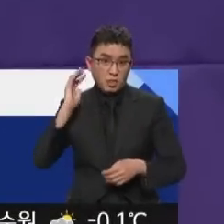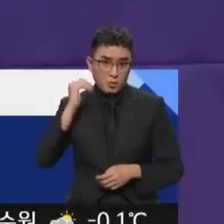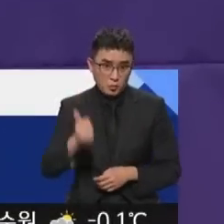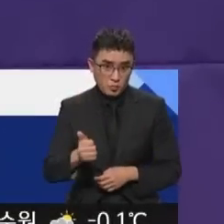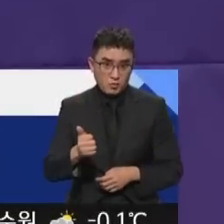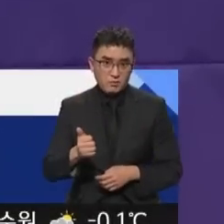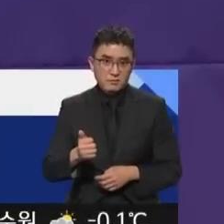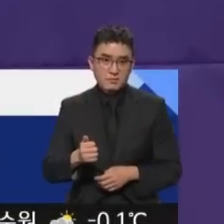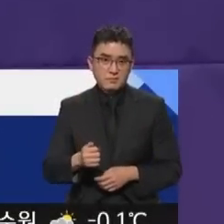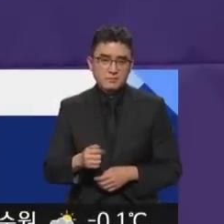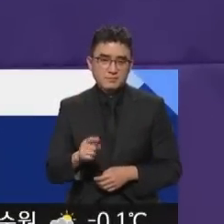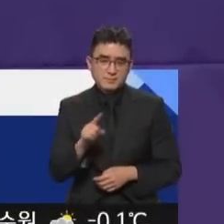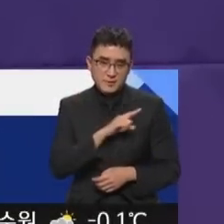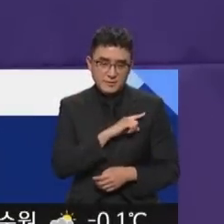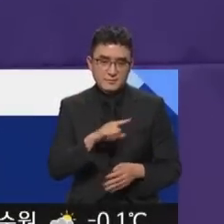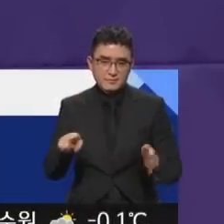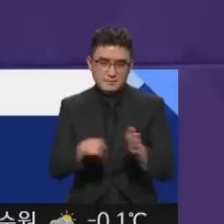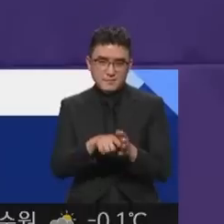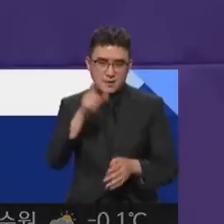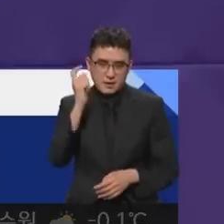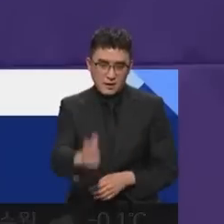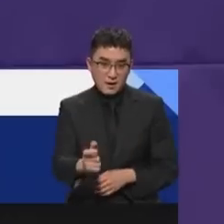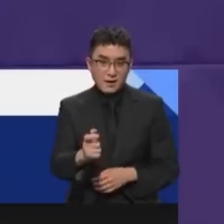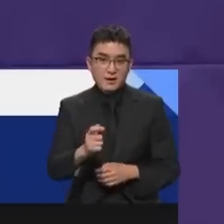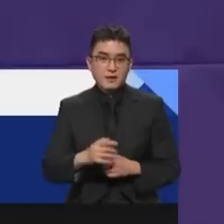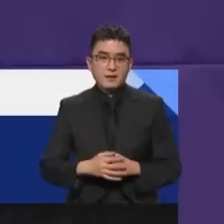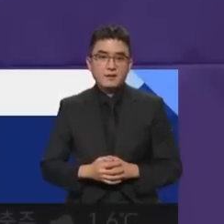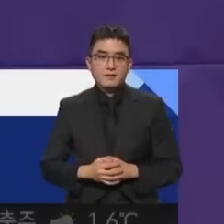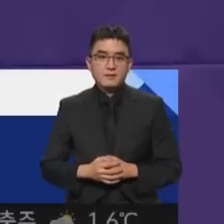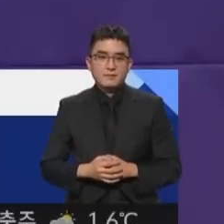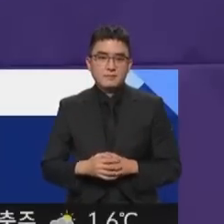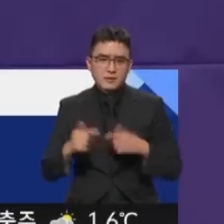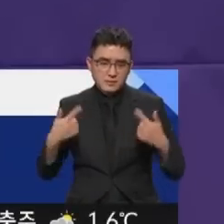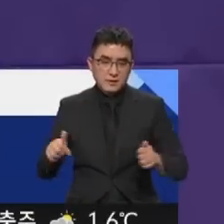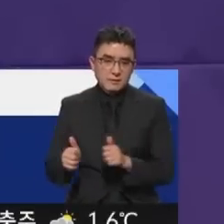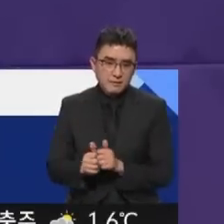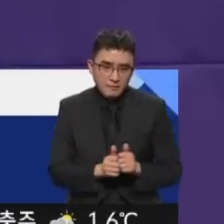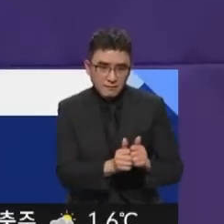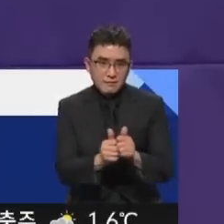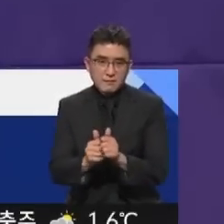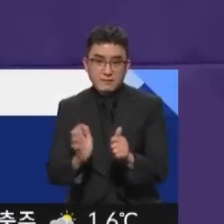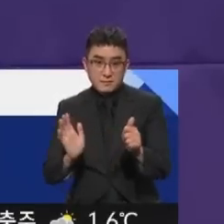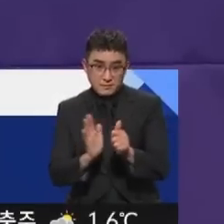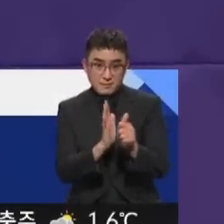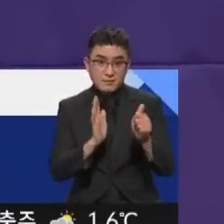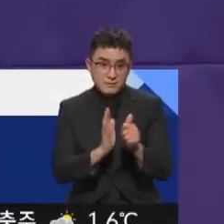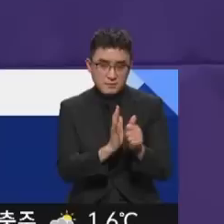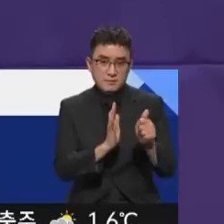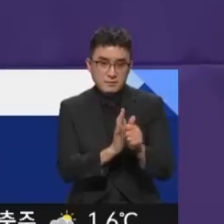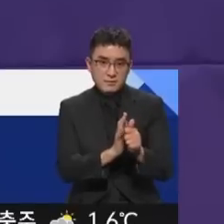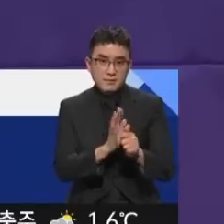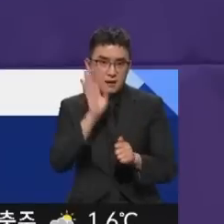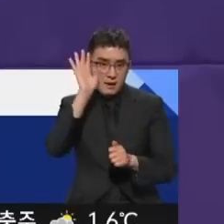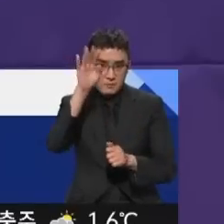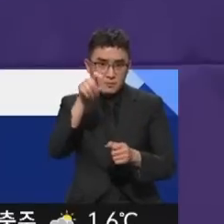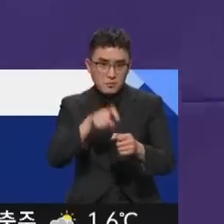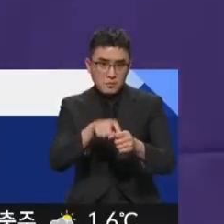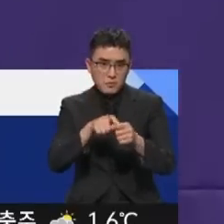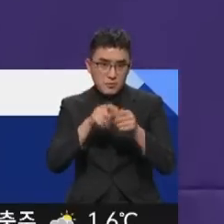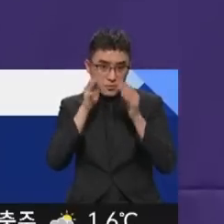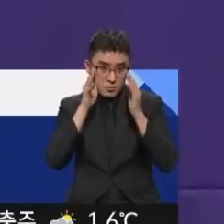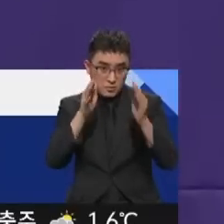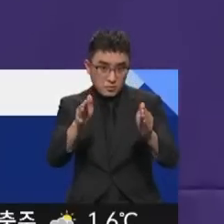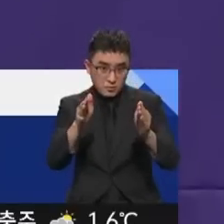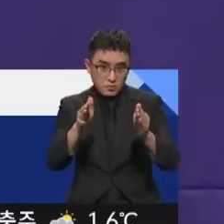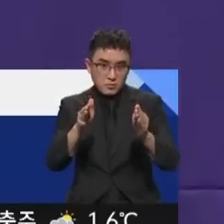신뢰하고 그리고 항상 그 곁에서 어드바이스 하면서 방향과 철학을 제시하는